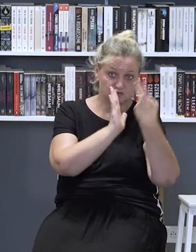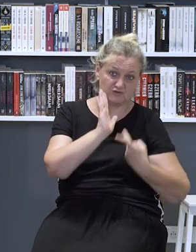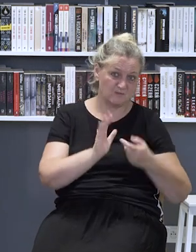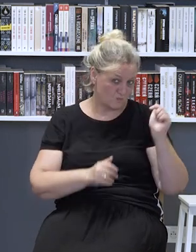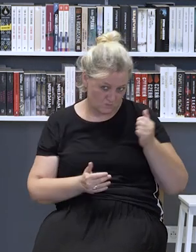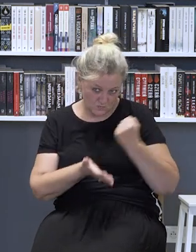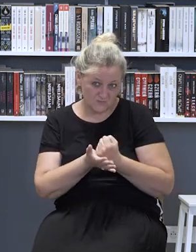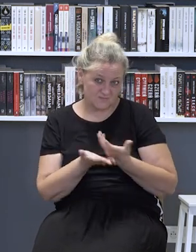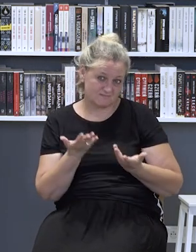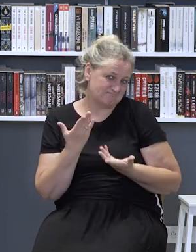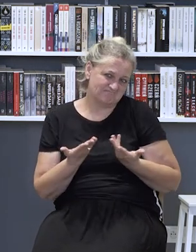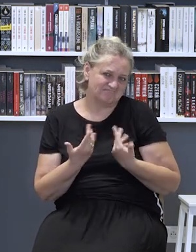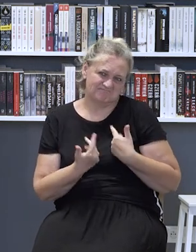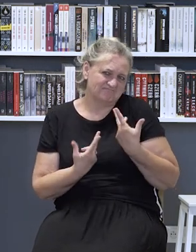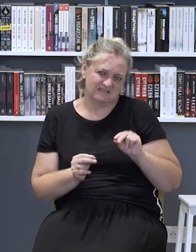czytelnika.